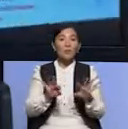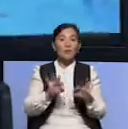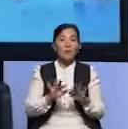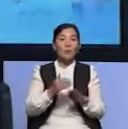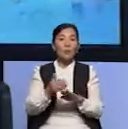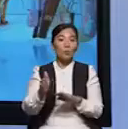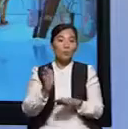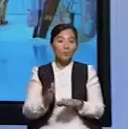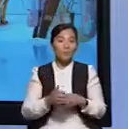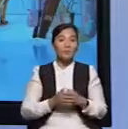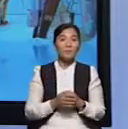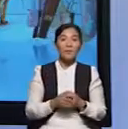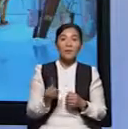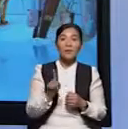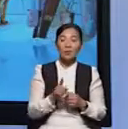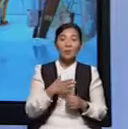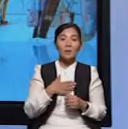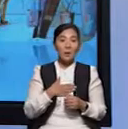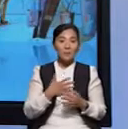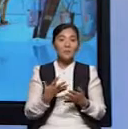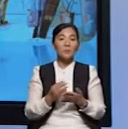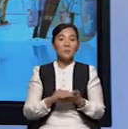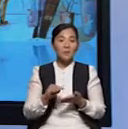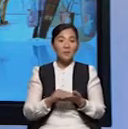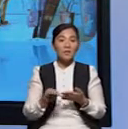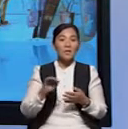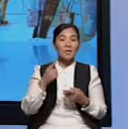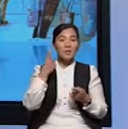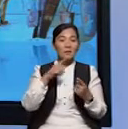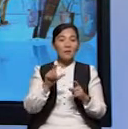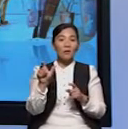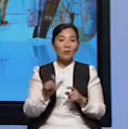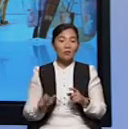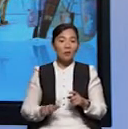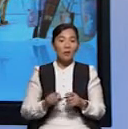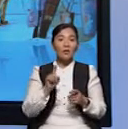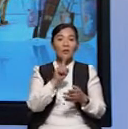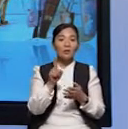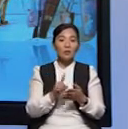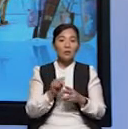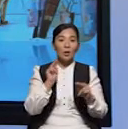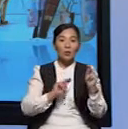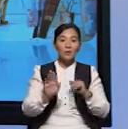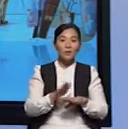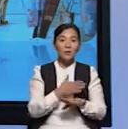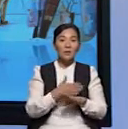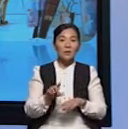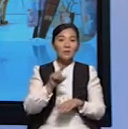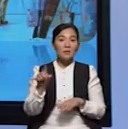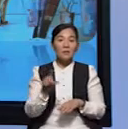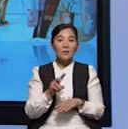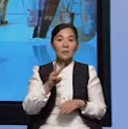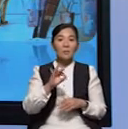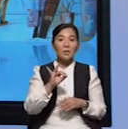поговорим сегодня с вами. Чтобы нам написать изложение, нам необходимо научиться делить текст